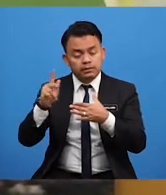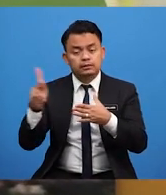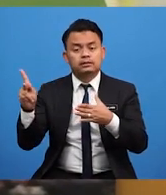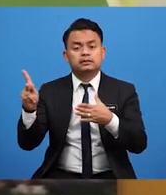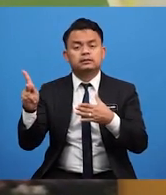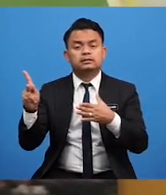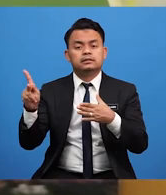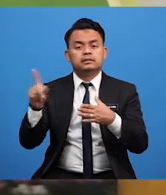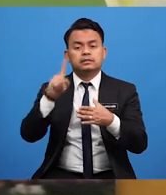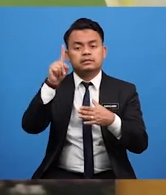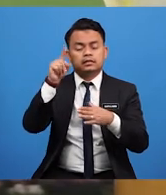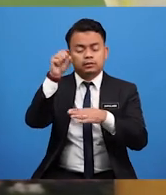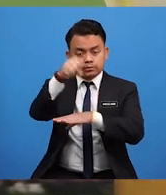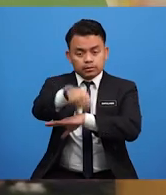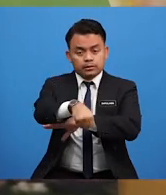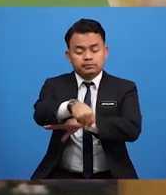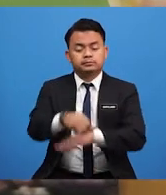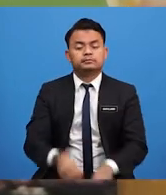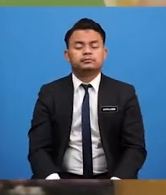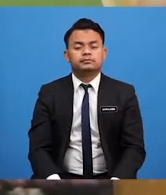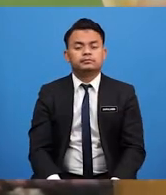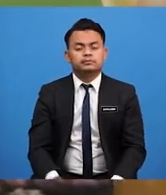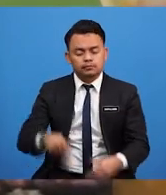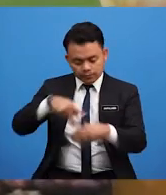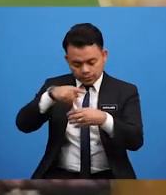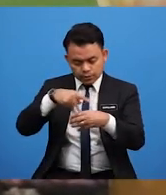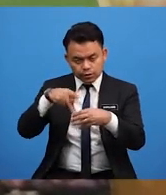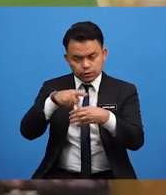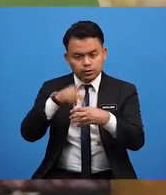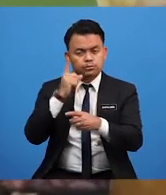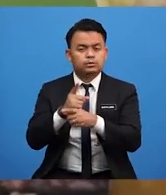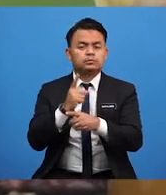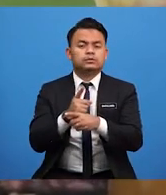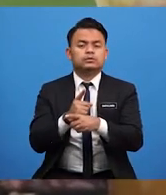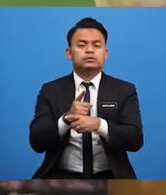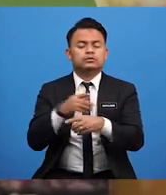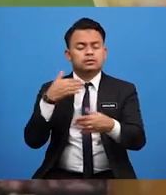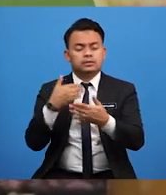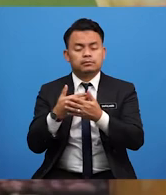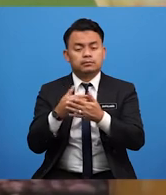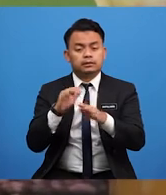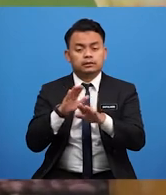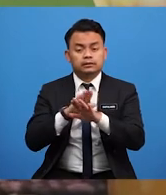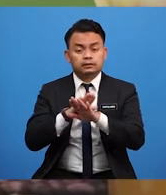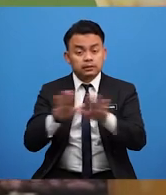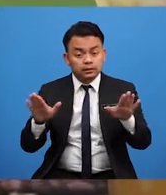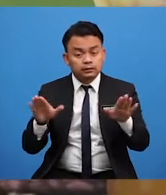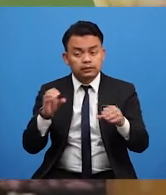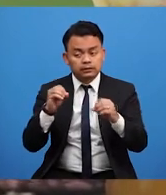Kacau paste tersebut dengan sebati sehingga tiada sebarang ketulan warna.